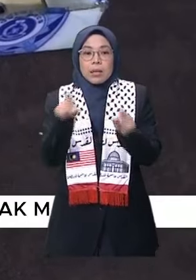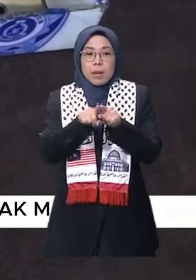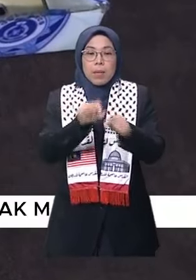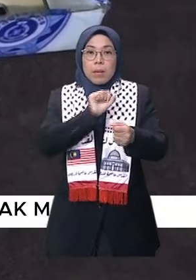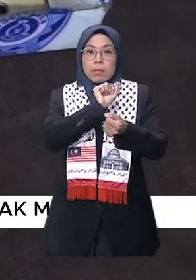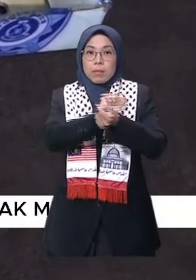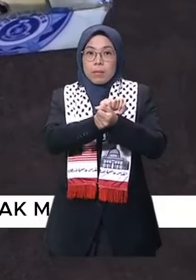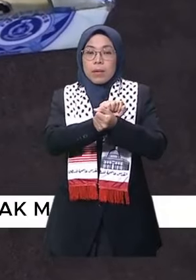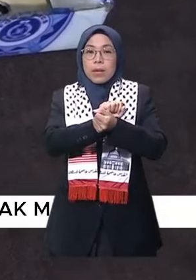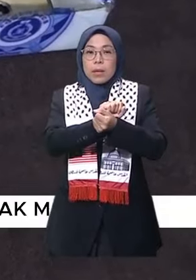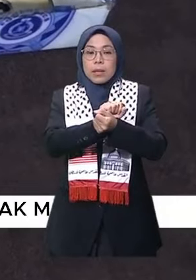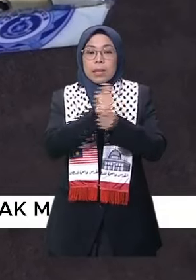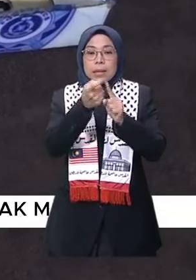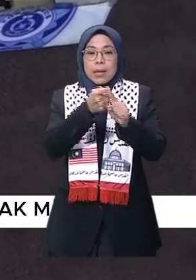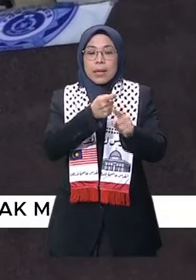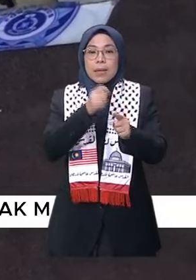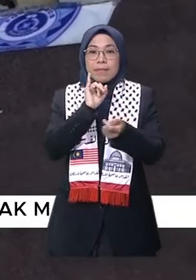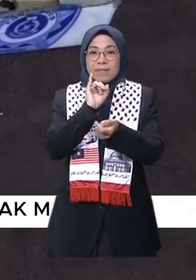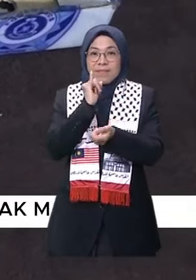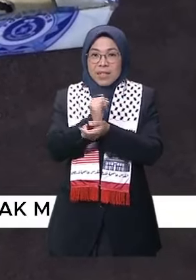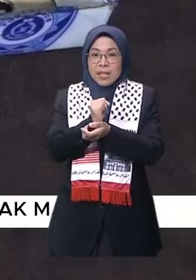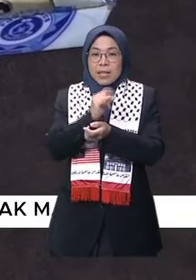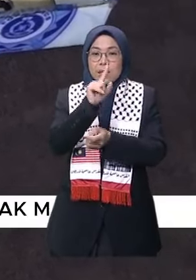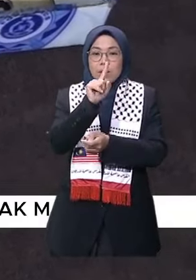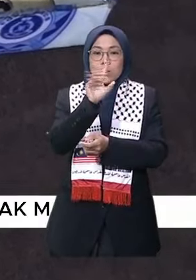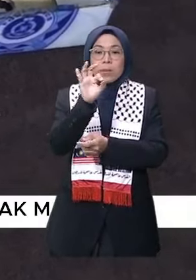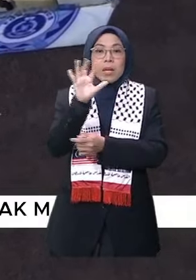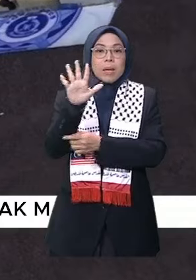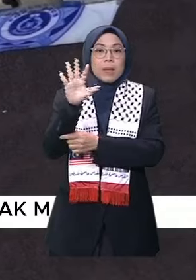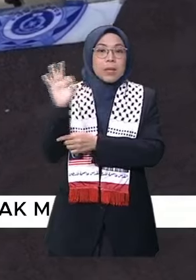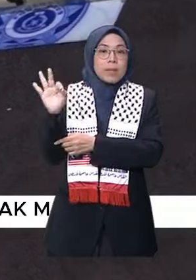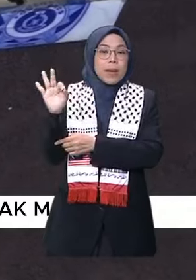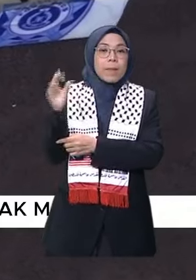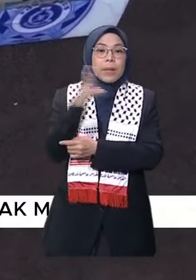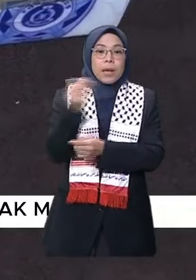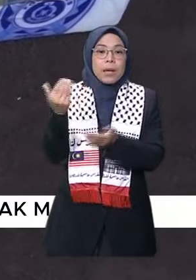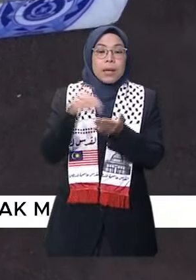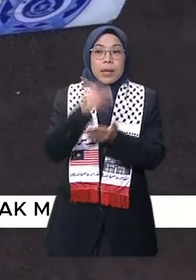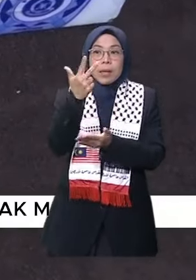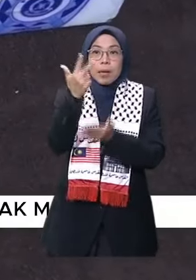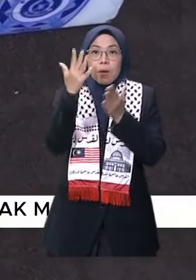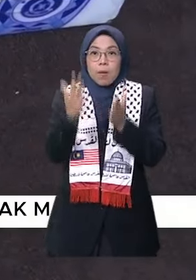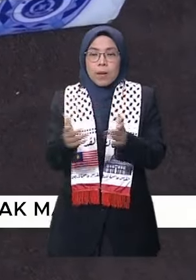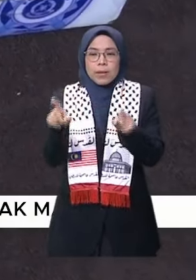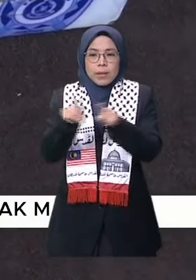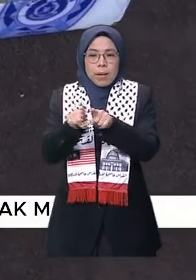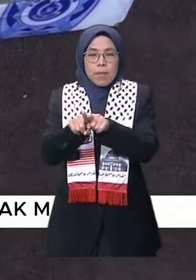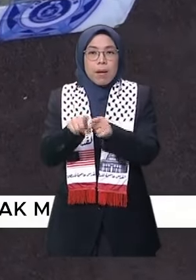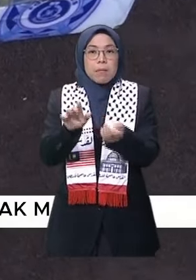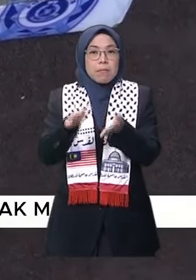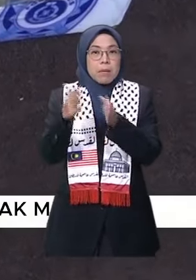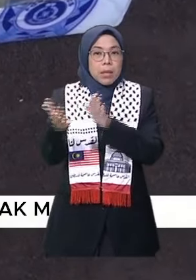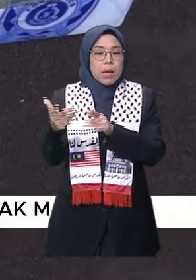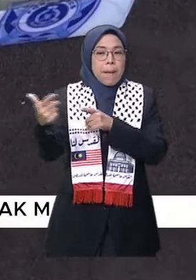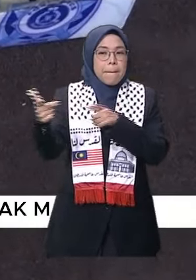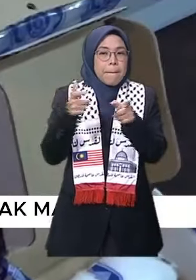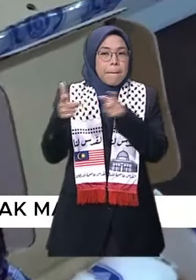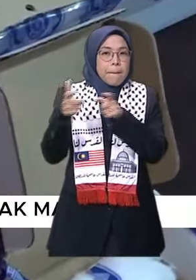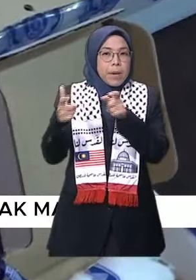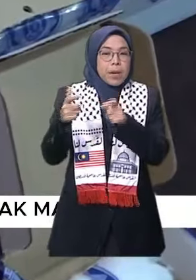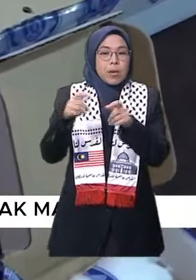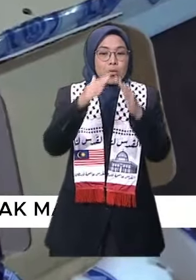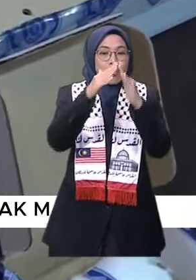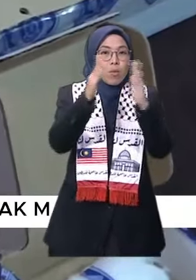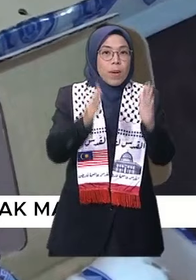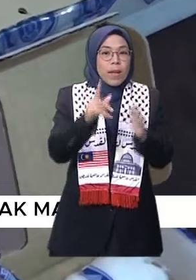tahanan di bawah akta pencegahan jenayah 1959 tiga lagi individu turut ditumpaskan dalam kejadian temtimbak-menembak di sebuah rumah